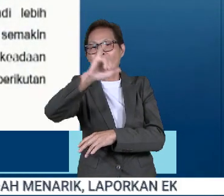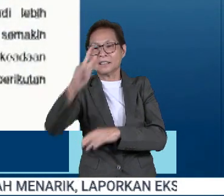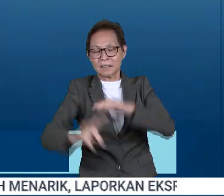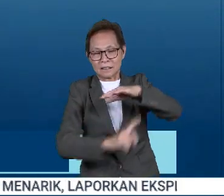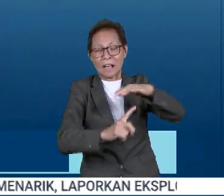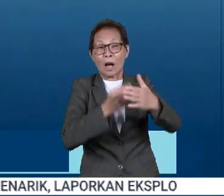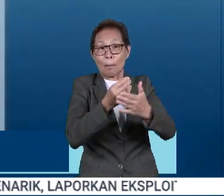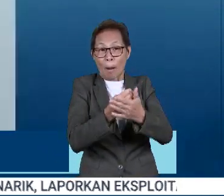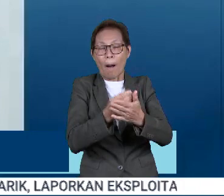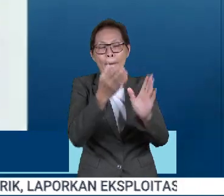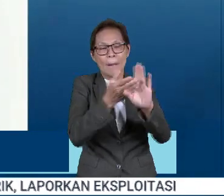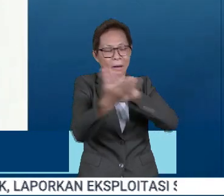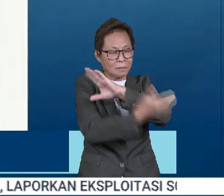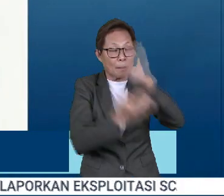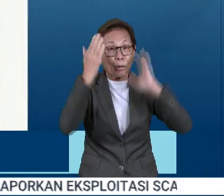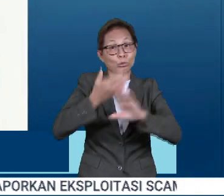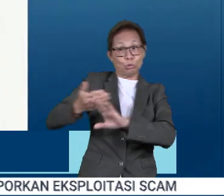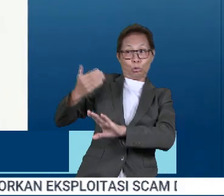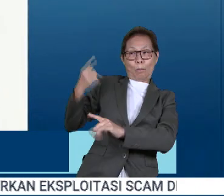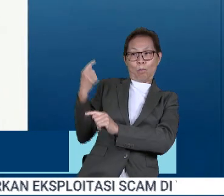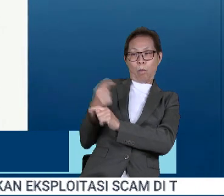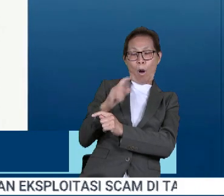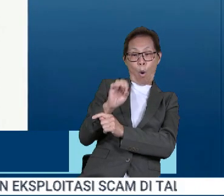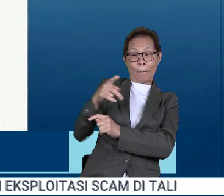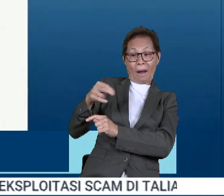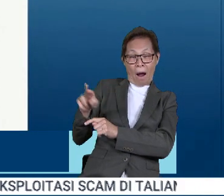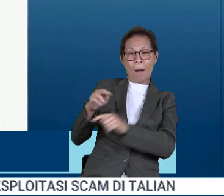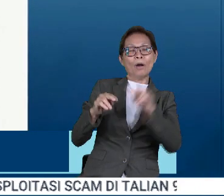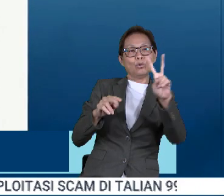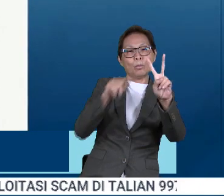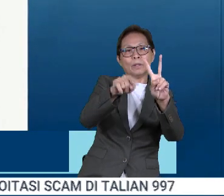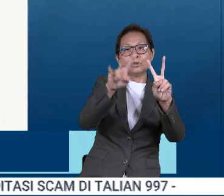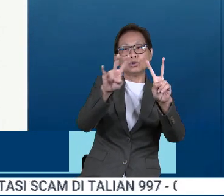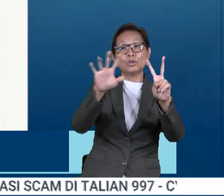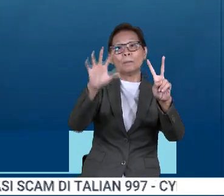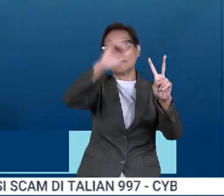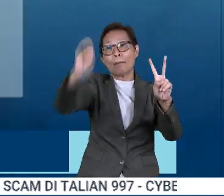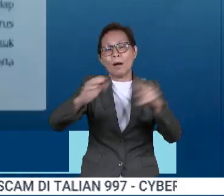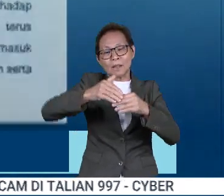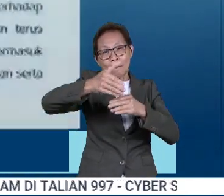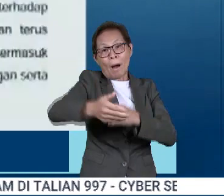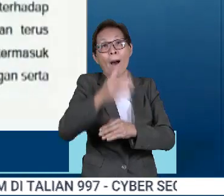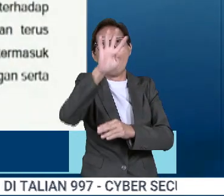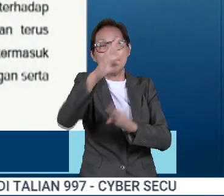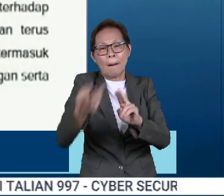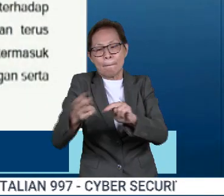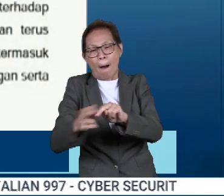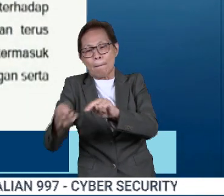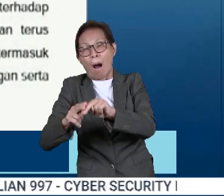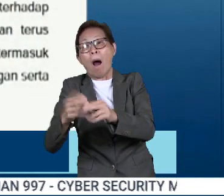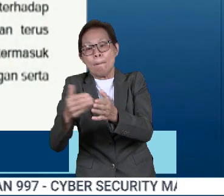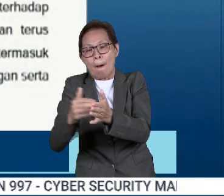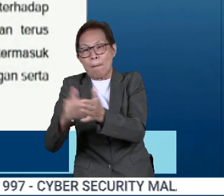dasar wanita negara Malaysia sebelum ini mengekalkan opior pada dua kepulauan 7500 selepas 4 kenaikan berturut-turut